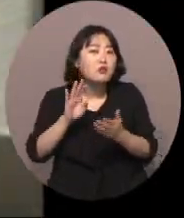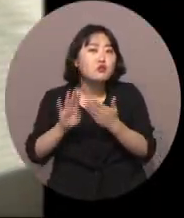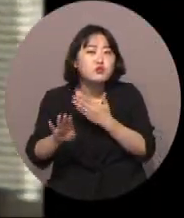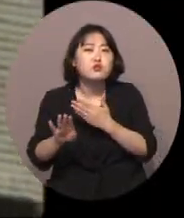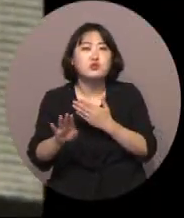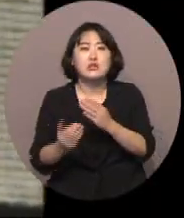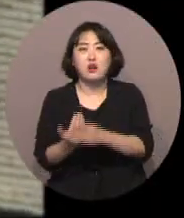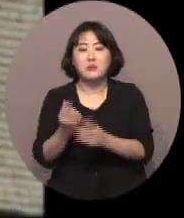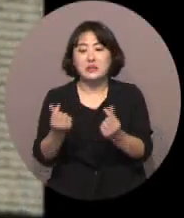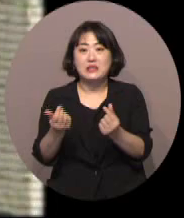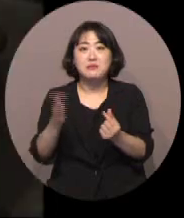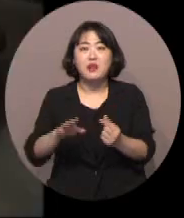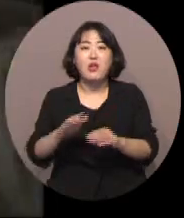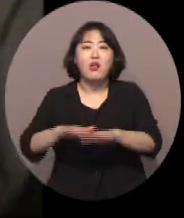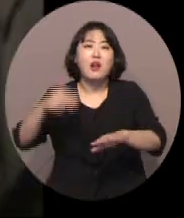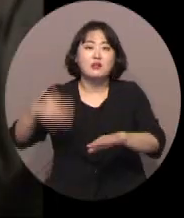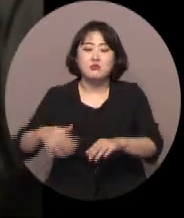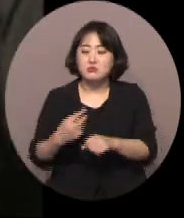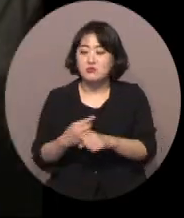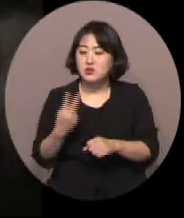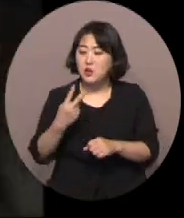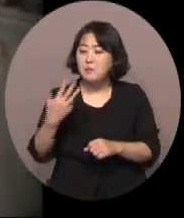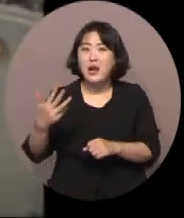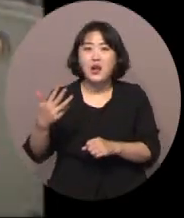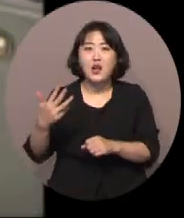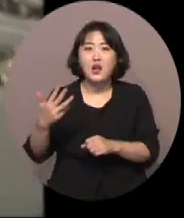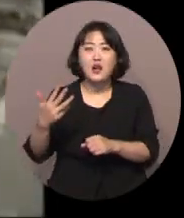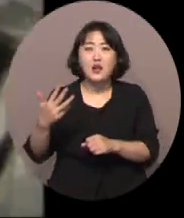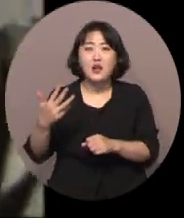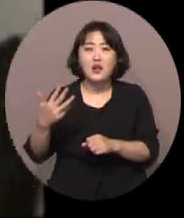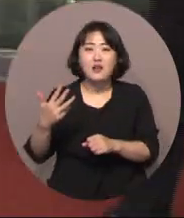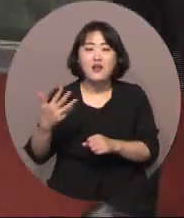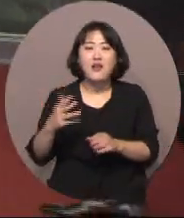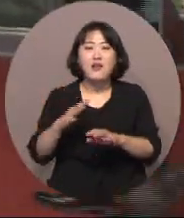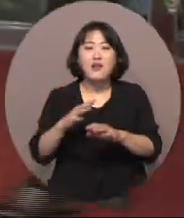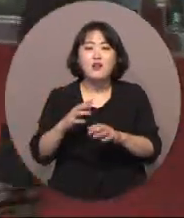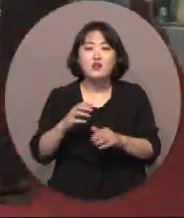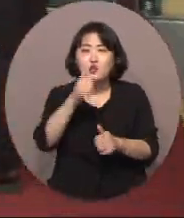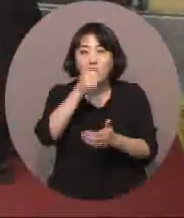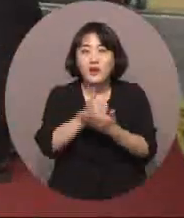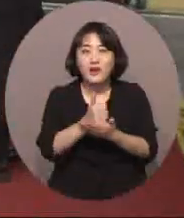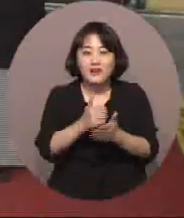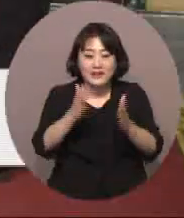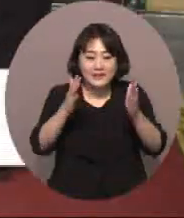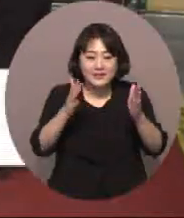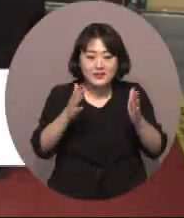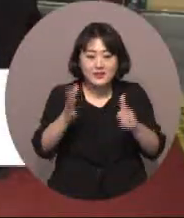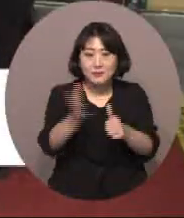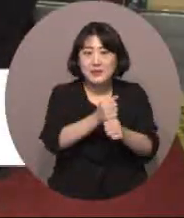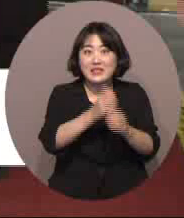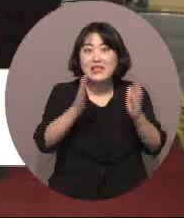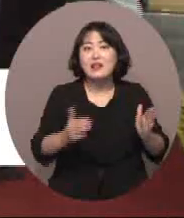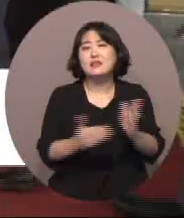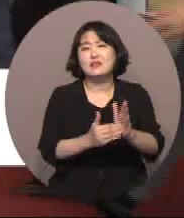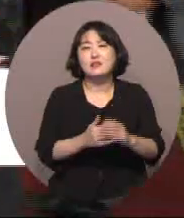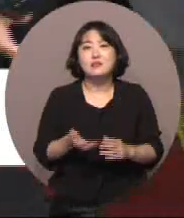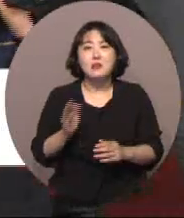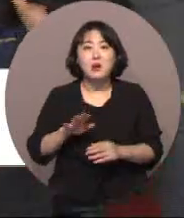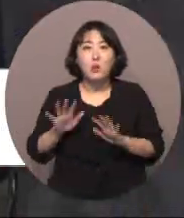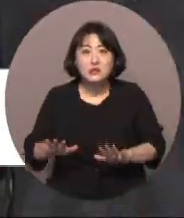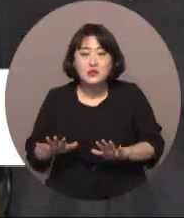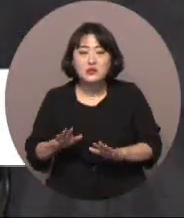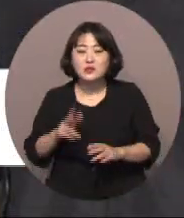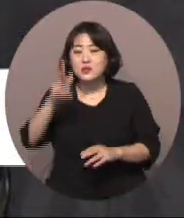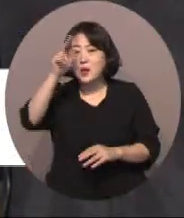사건이었지만 미제로 남았다 지난 2008년 공소시효가 끝났습니다. 그런데 권총강도 사건의 주범인 이승만이